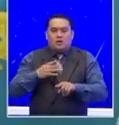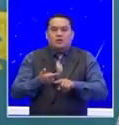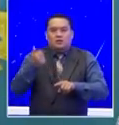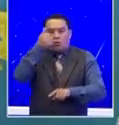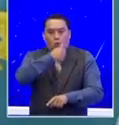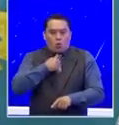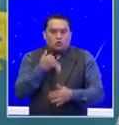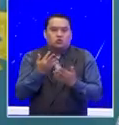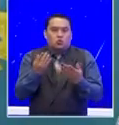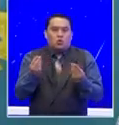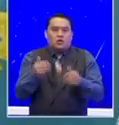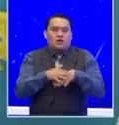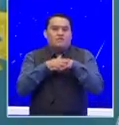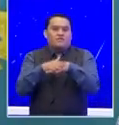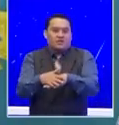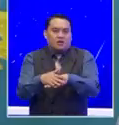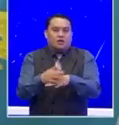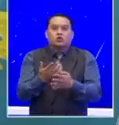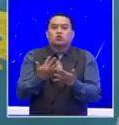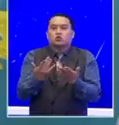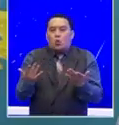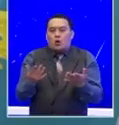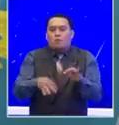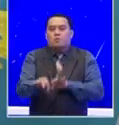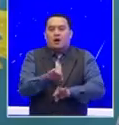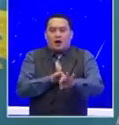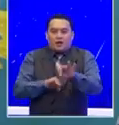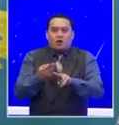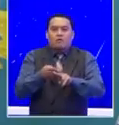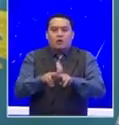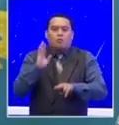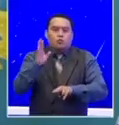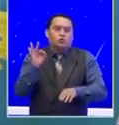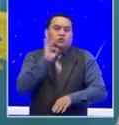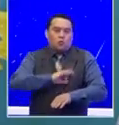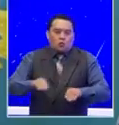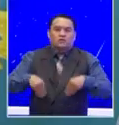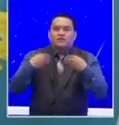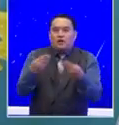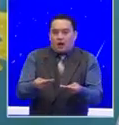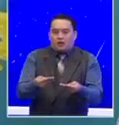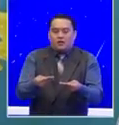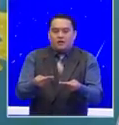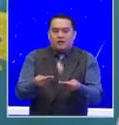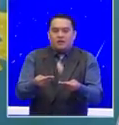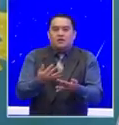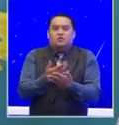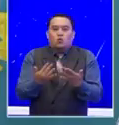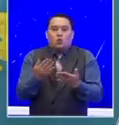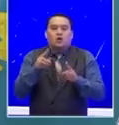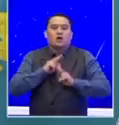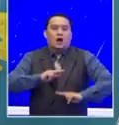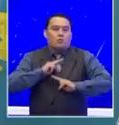год. Сколько денег выделено? И сколько проектов в этом году будет сдано в эксплуатацию? И сколько рабочих